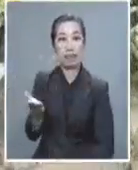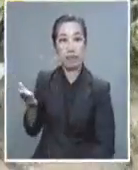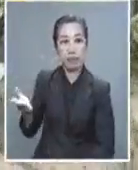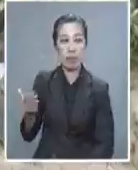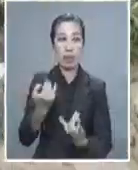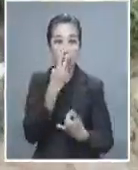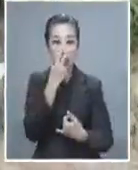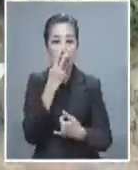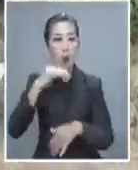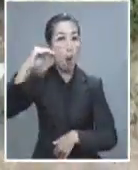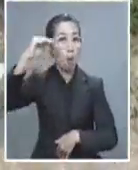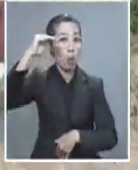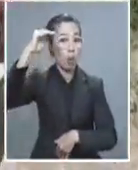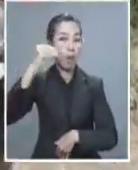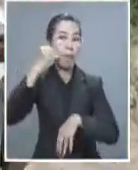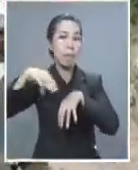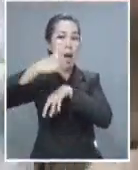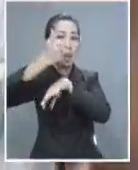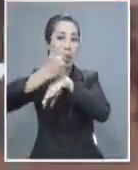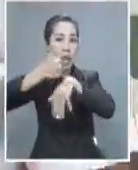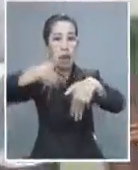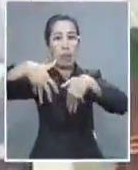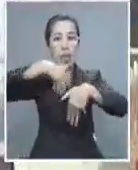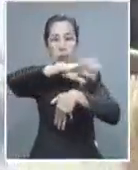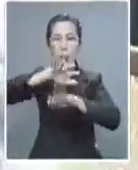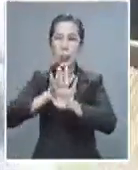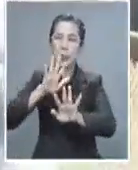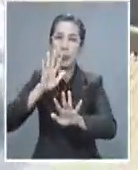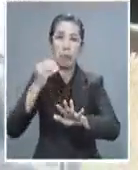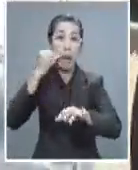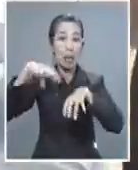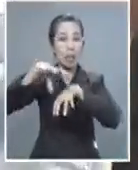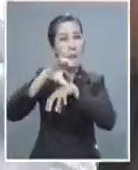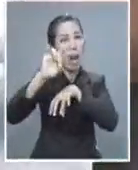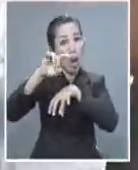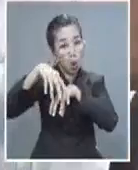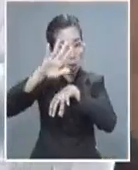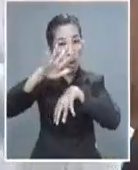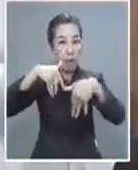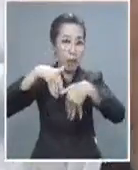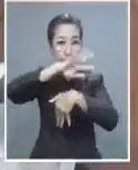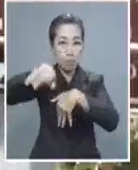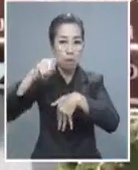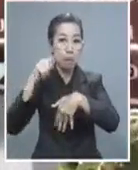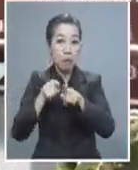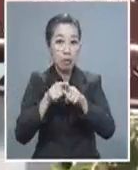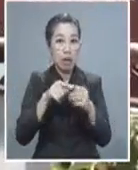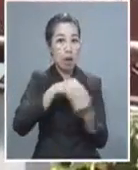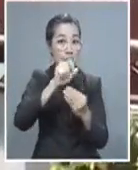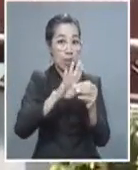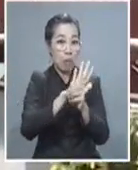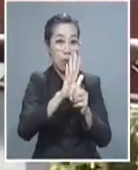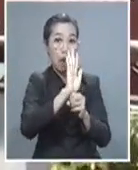านนี้ครับท่านผู้ใหญ่บ้านราษฎรในหมู่บ้านประมาณ100หลังคาเรือนครับที่น้อมนำเอาปรัชญาเศรษฐกิจ